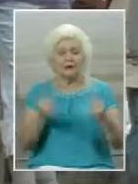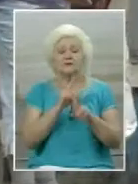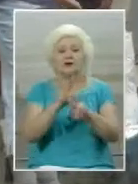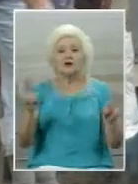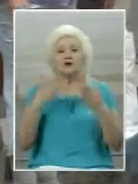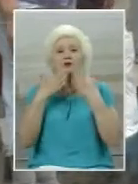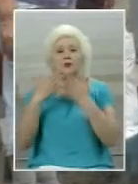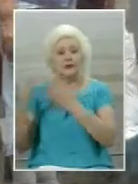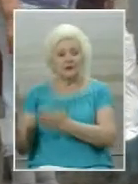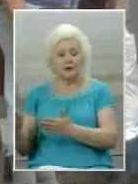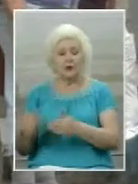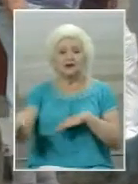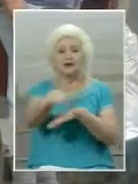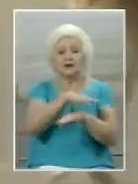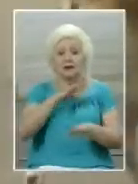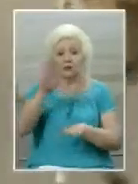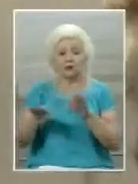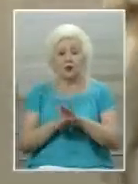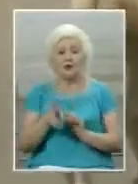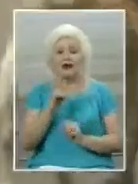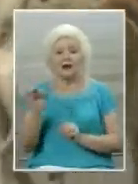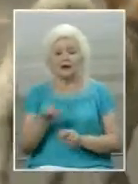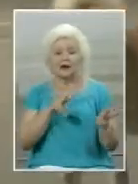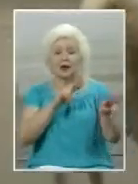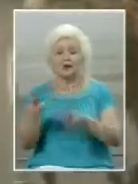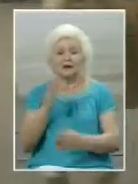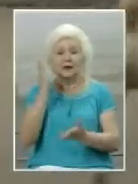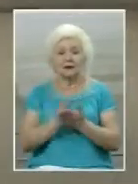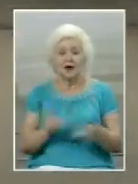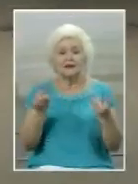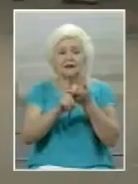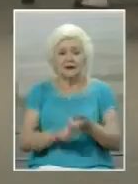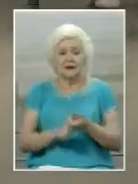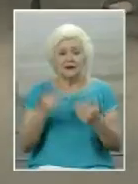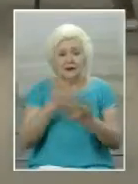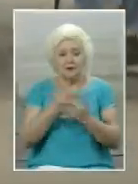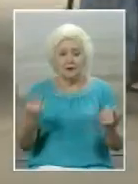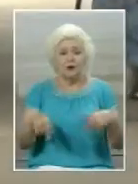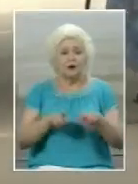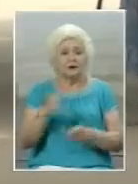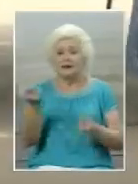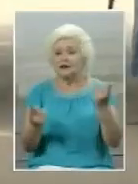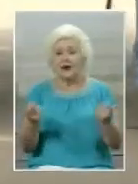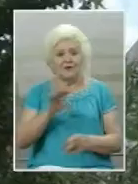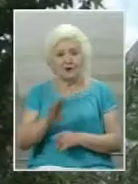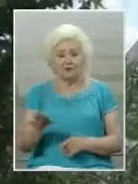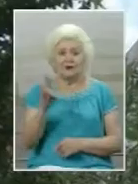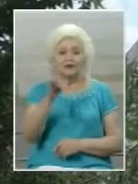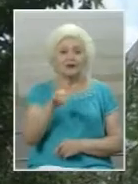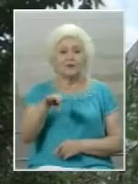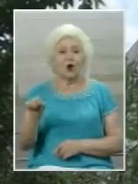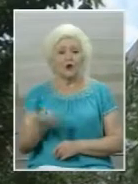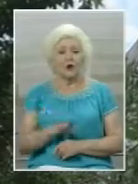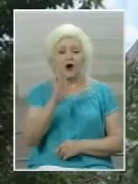не звернувся. Територію під карантином обстежили на наявність заражених тварин. Таких не виявлено. Наталія